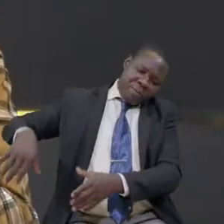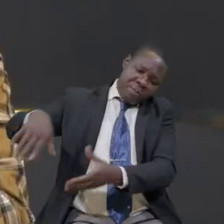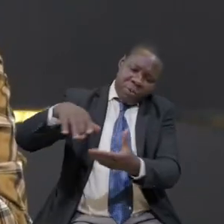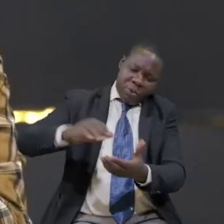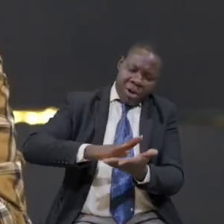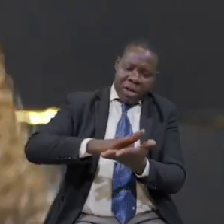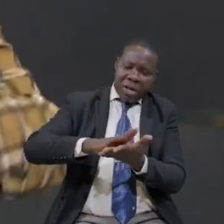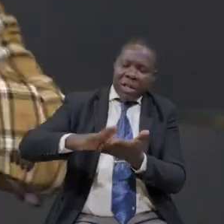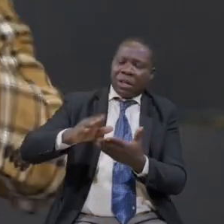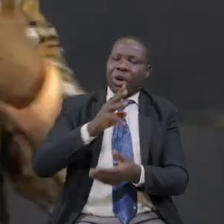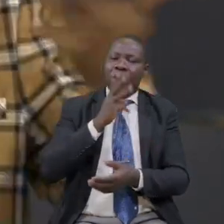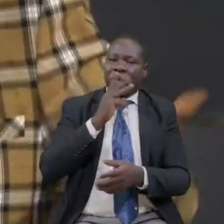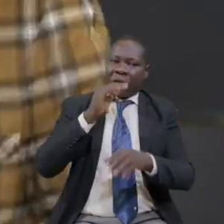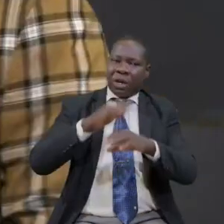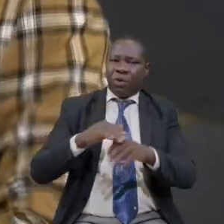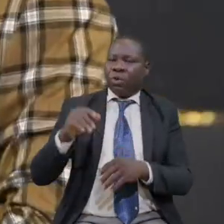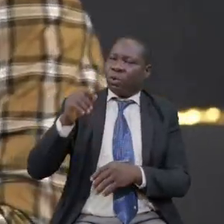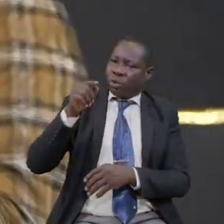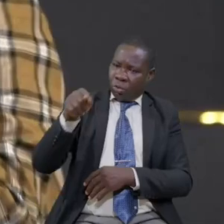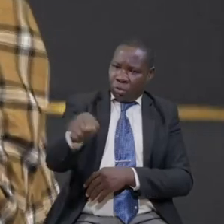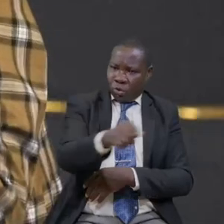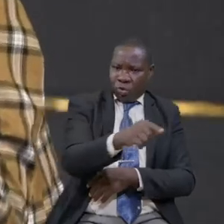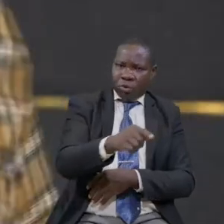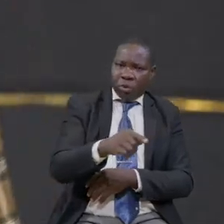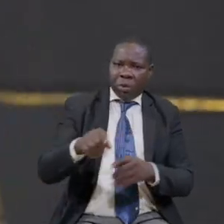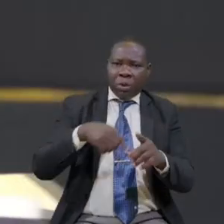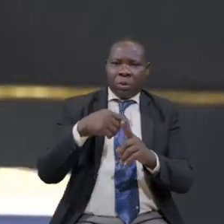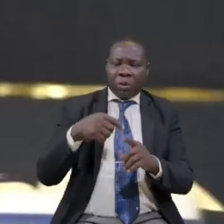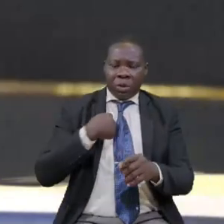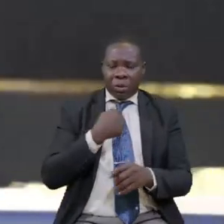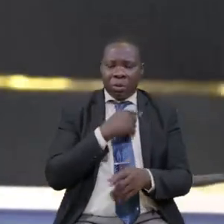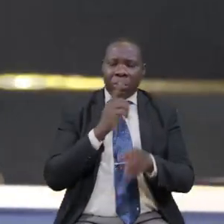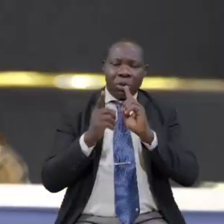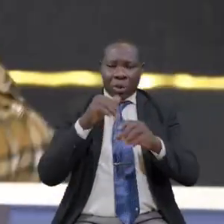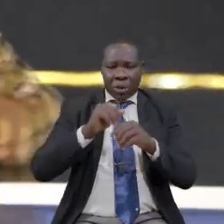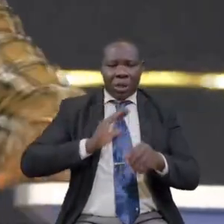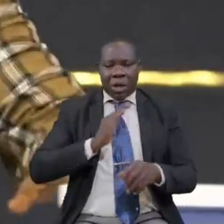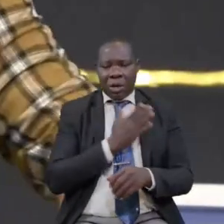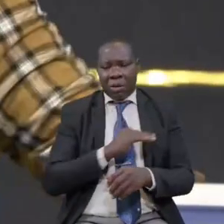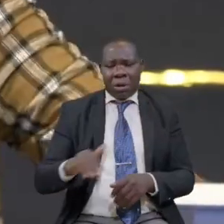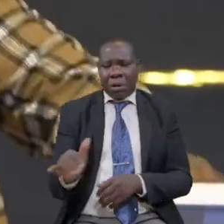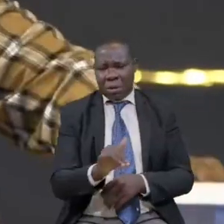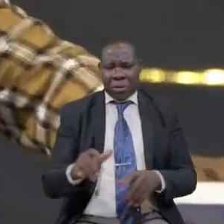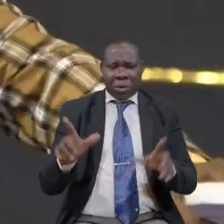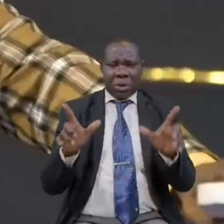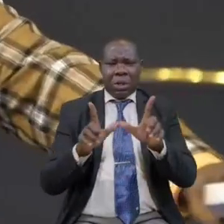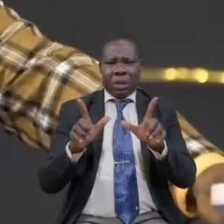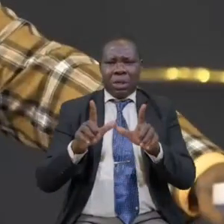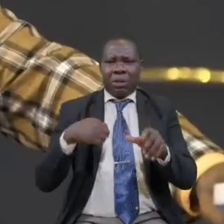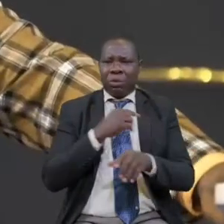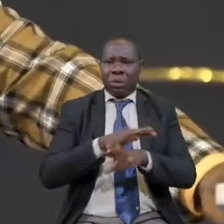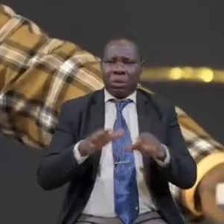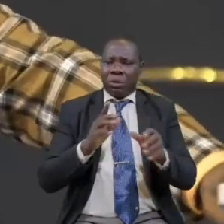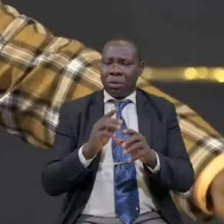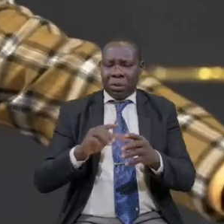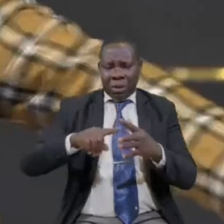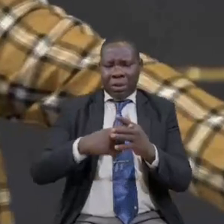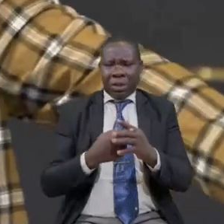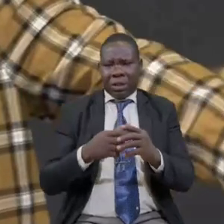eau pure. » Lorsque nous parlons à la manière des hommes, on